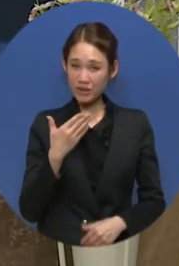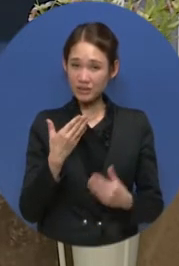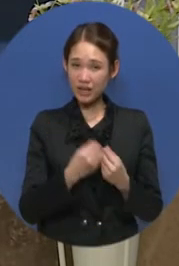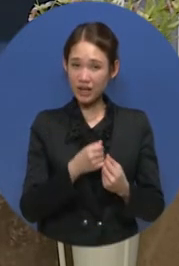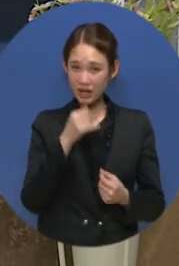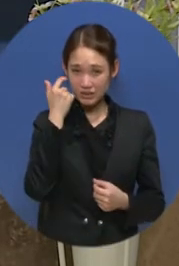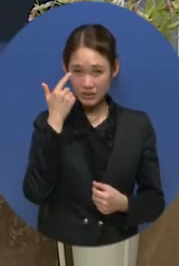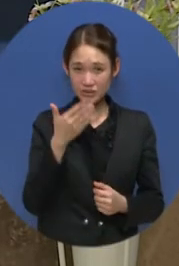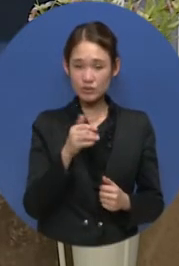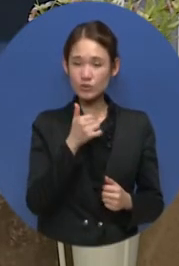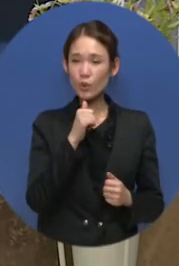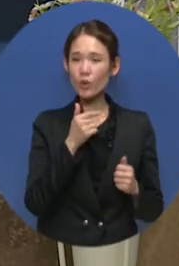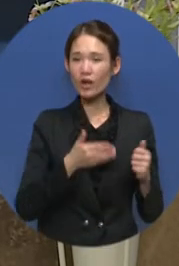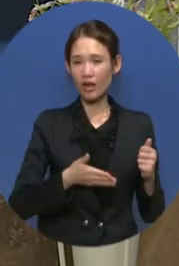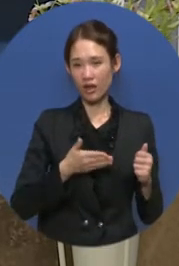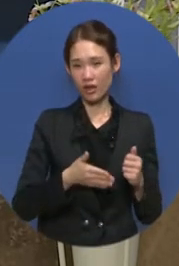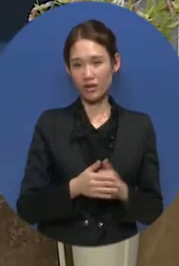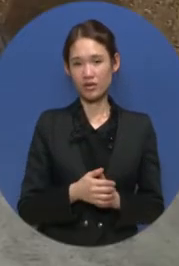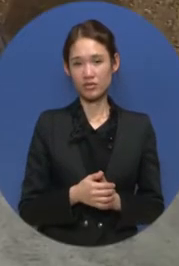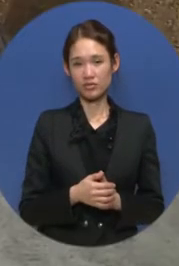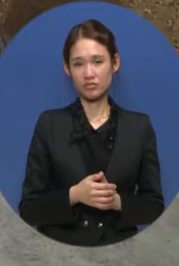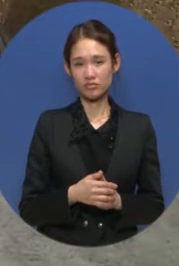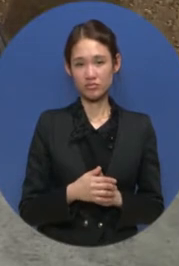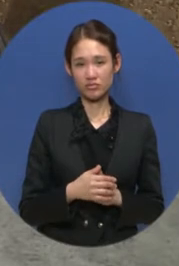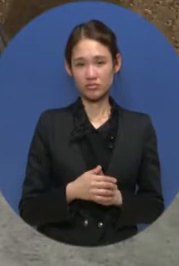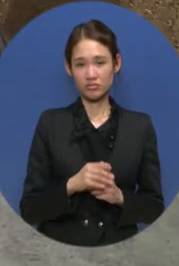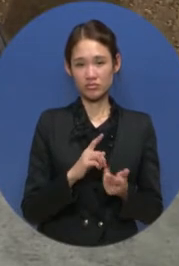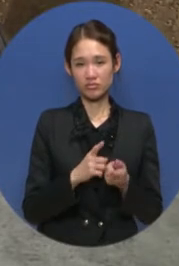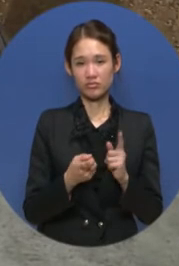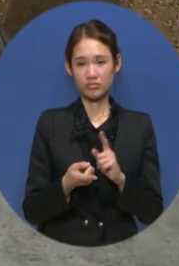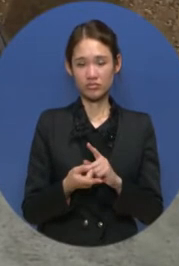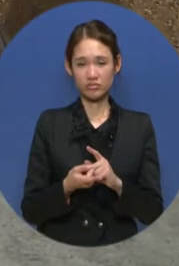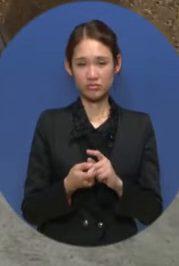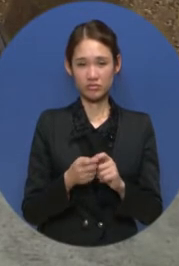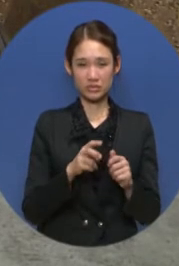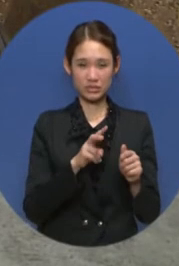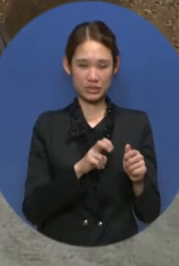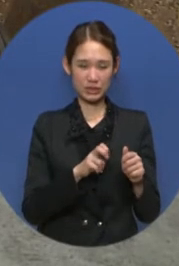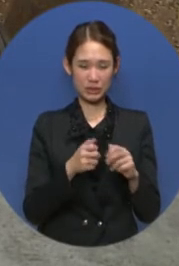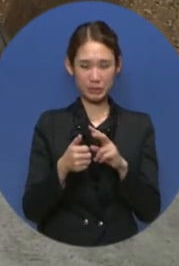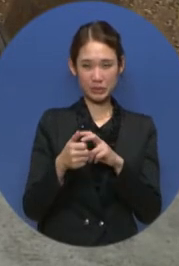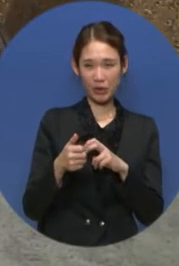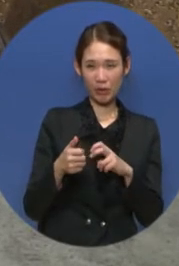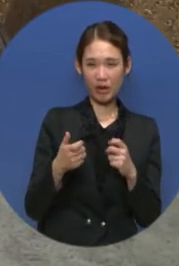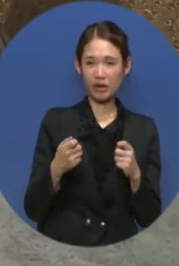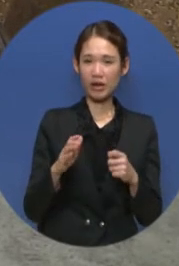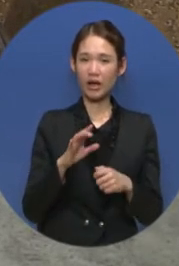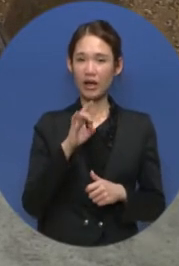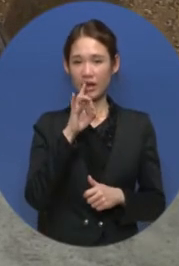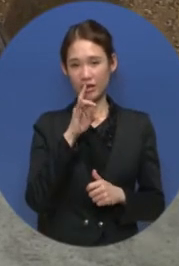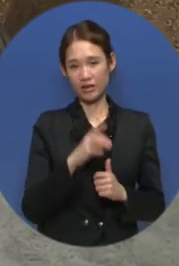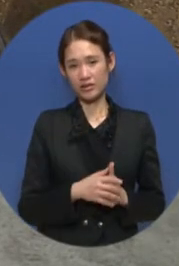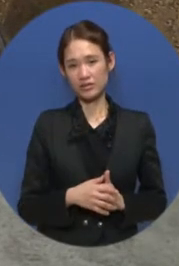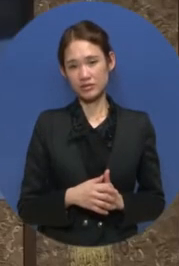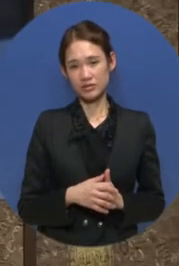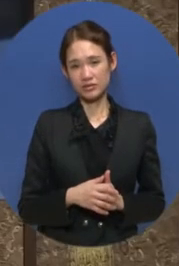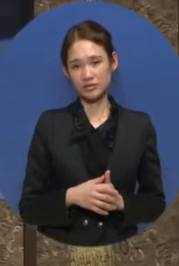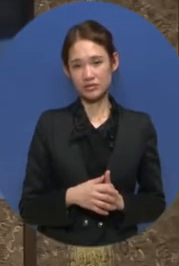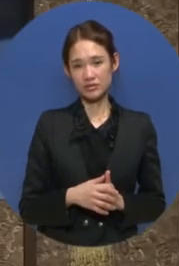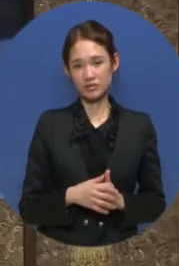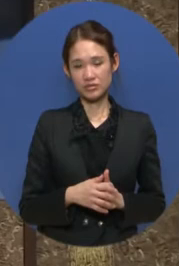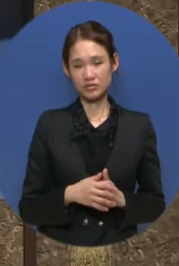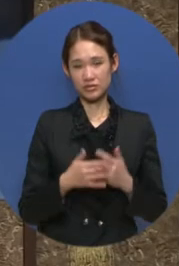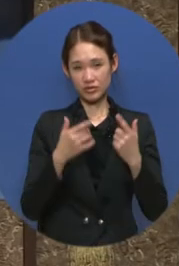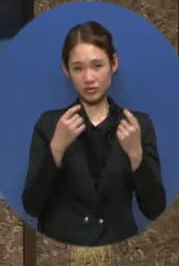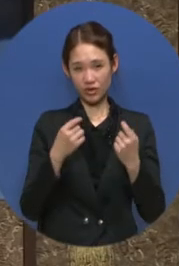있다면 소개해 주실 만한 게 있으신가요? 서로가 있다면 이제 서로가 이제 좀 이제 뭐 미워한다든가 이러면 안 되잖아요. 네. 그런